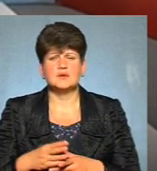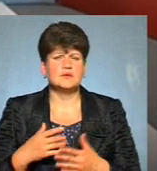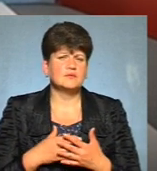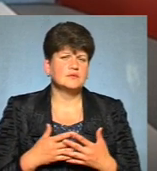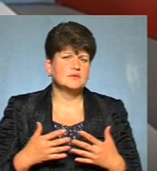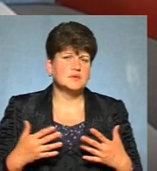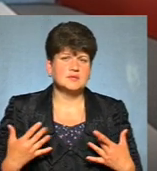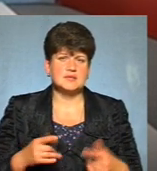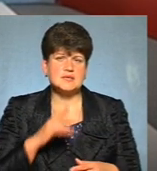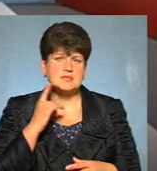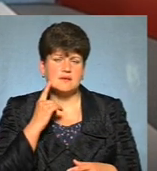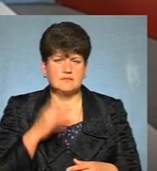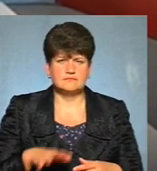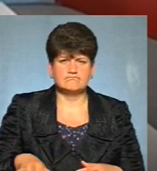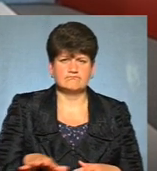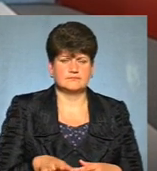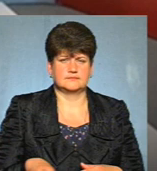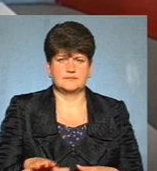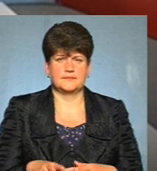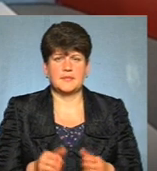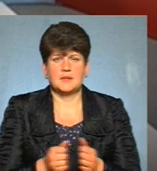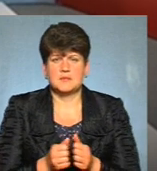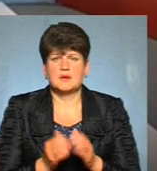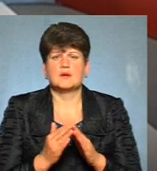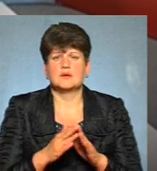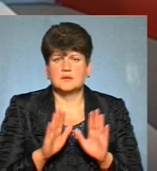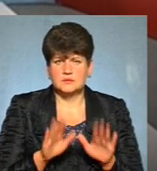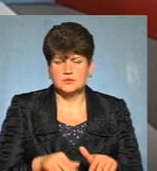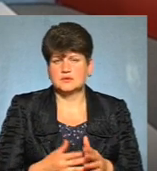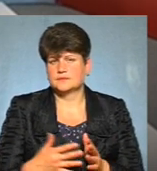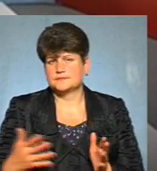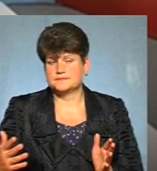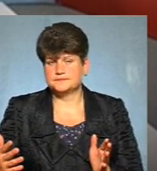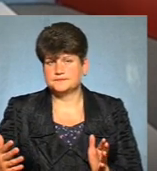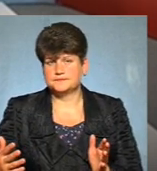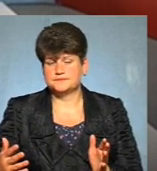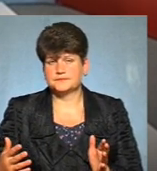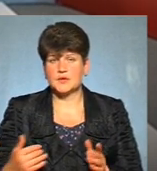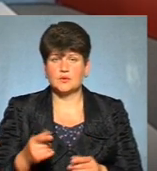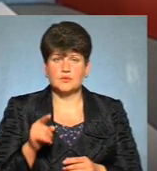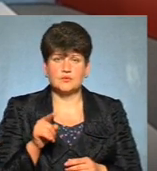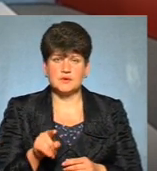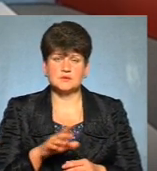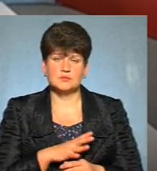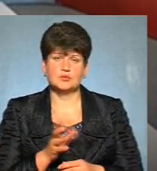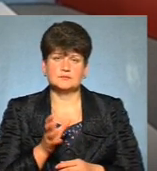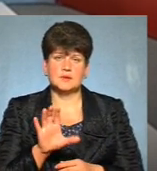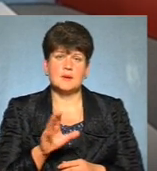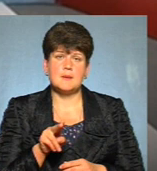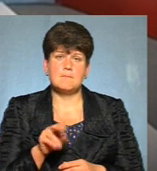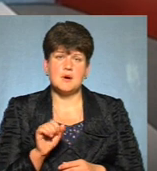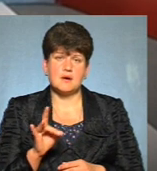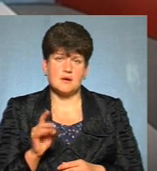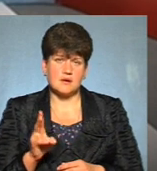будь-яких зелених зонах, починаючи з прибудинкової території. У вас був репортаж про парки.